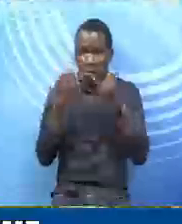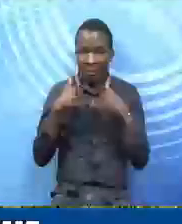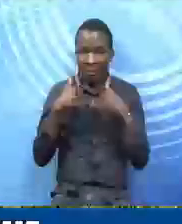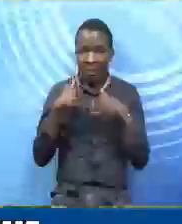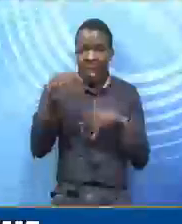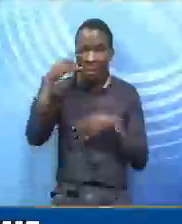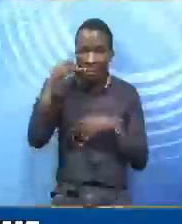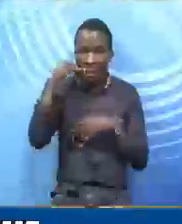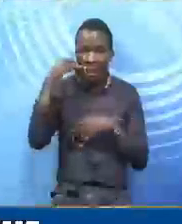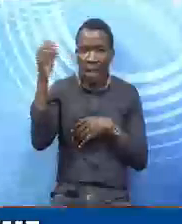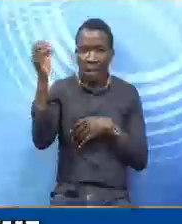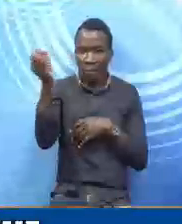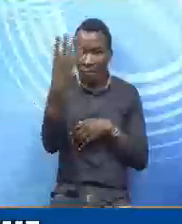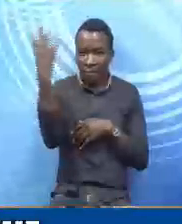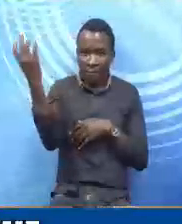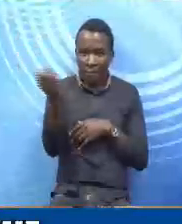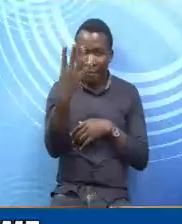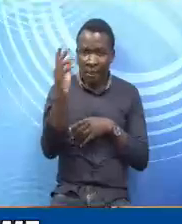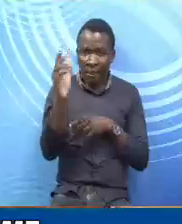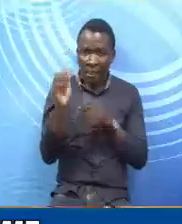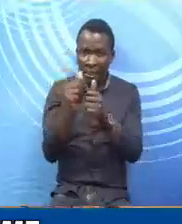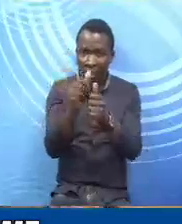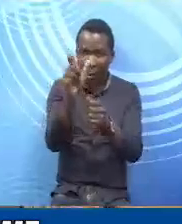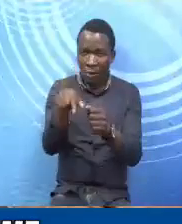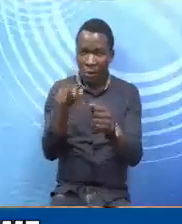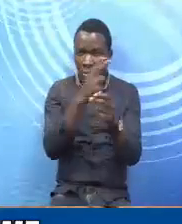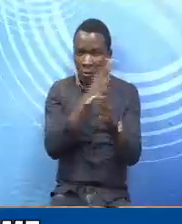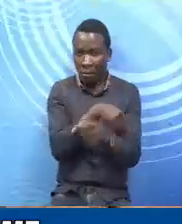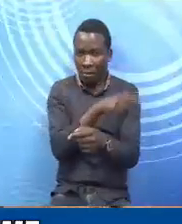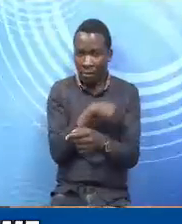kwa muganga. Njye icyo mbona ni uko